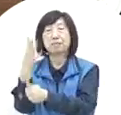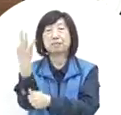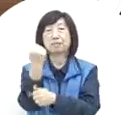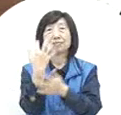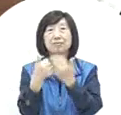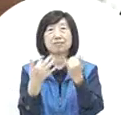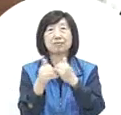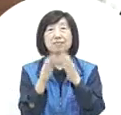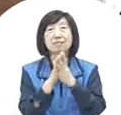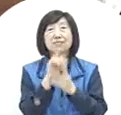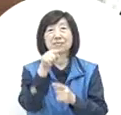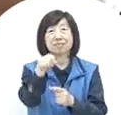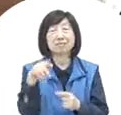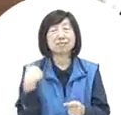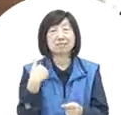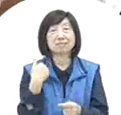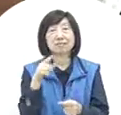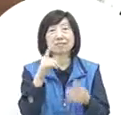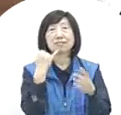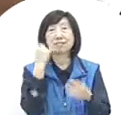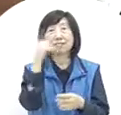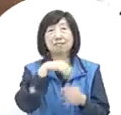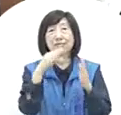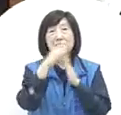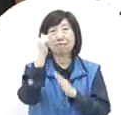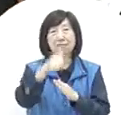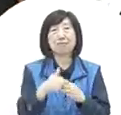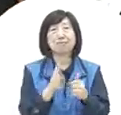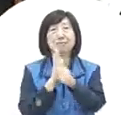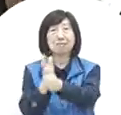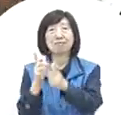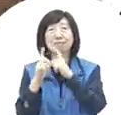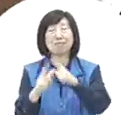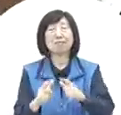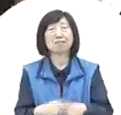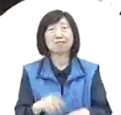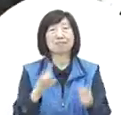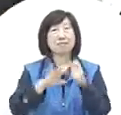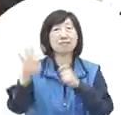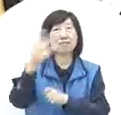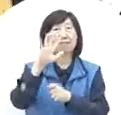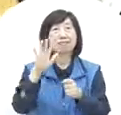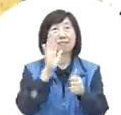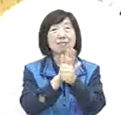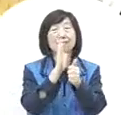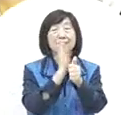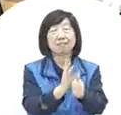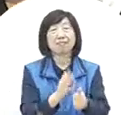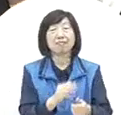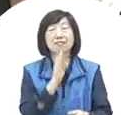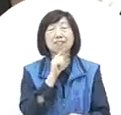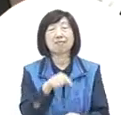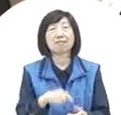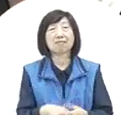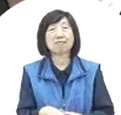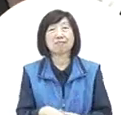通上面 你并不知道，是不是可以请局长回答？高中辅导每一个专任老师 辅导，我们